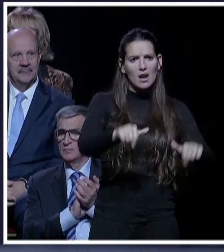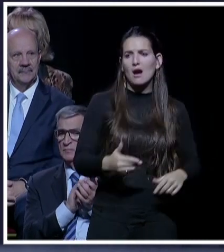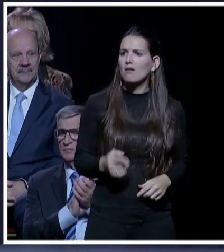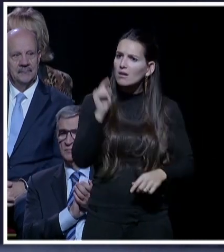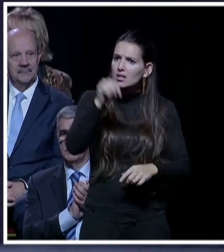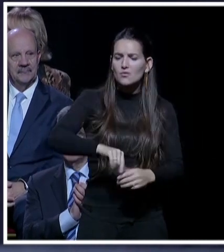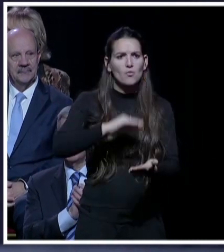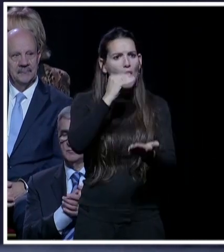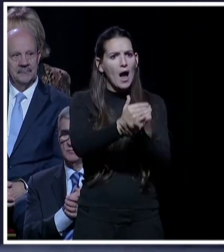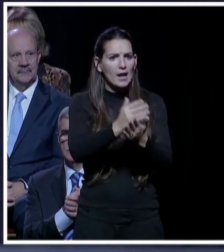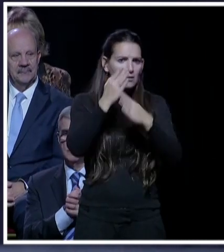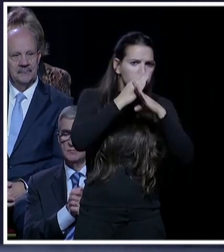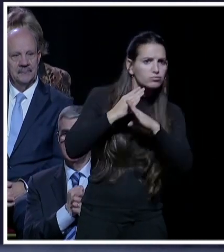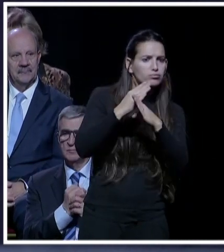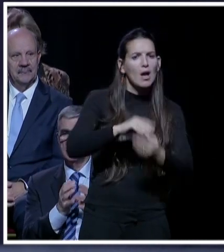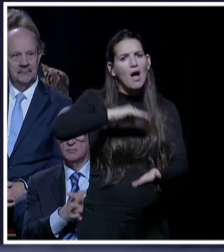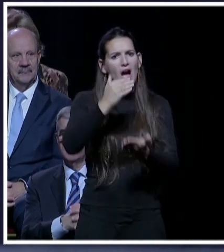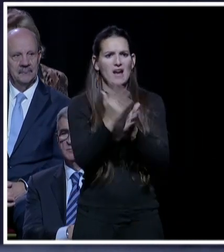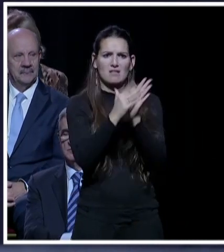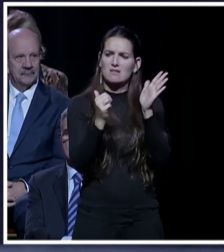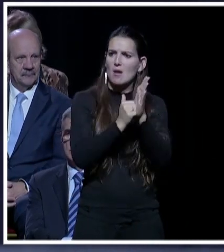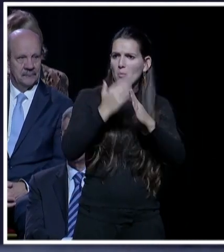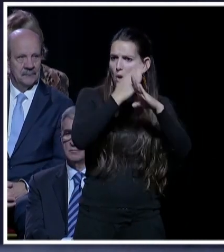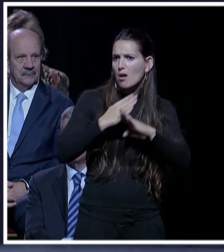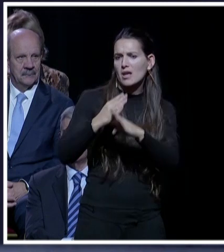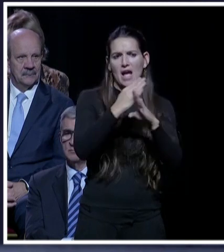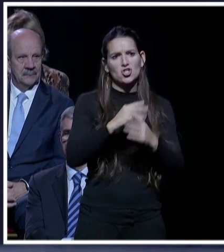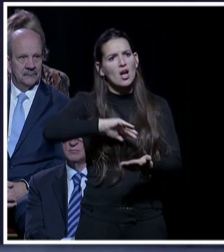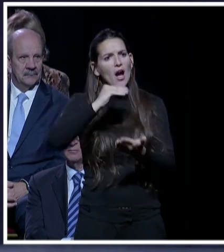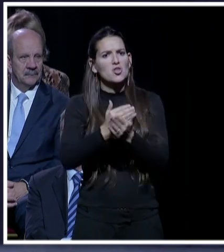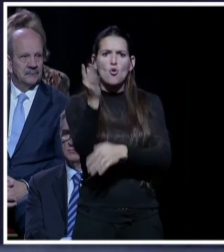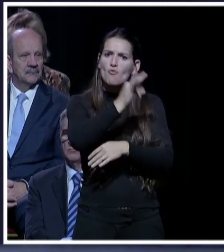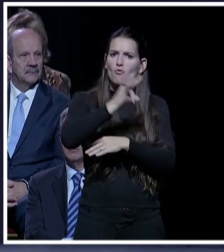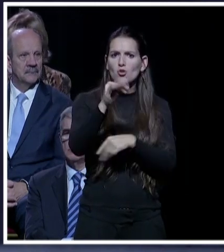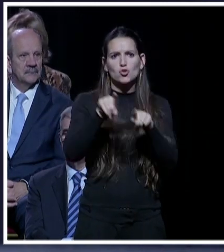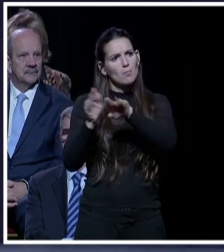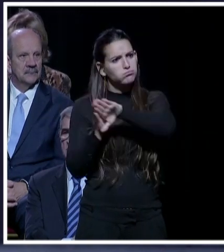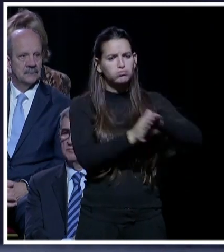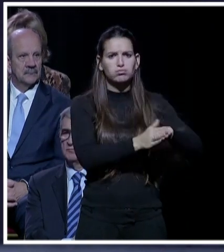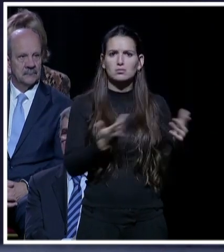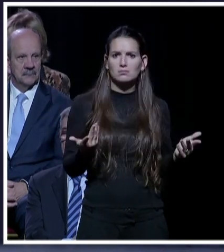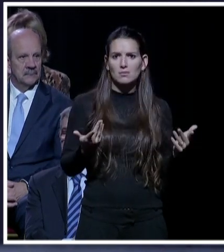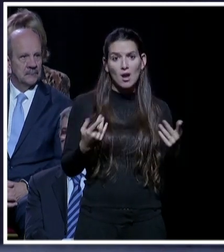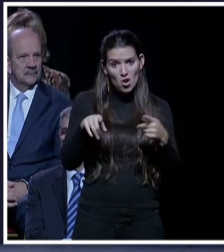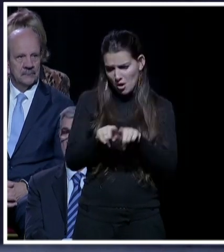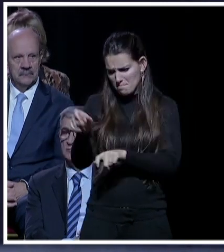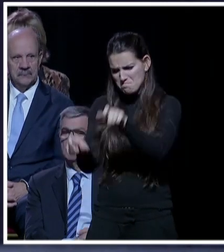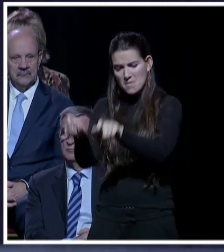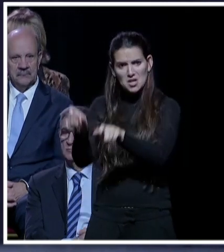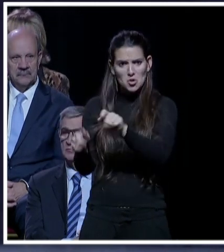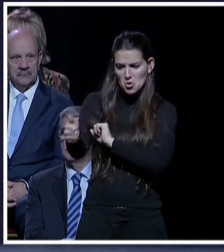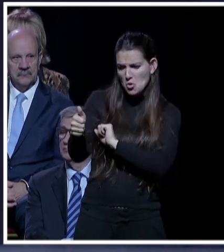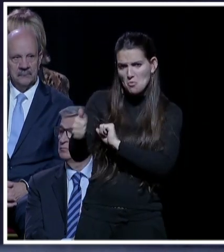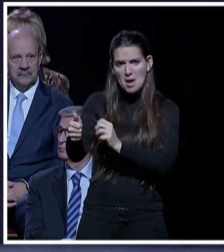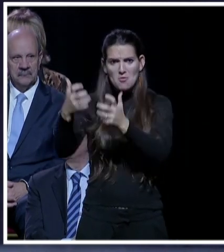Arrêtons de cacher nos symboles et arrêtons de censurer la France. Nous n'avons pas de cadeau à faire à ces intégristes qui veulent imposer